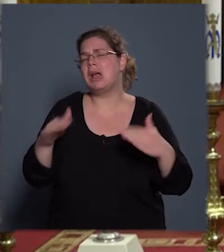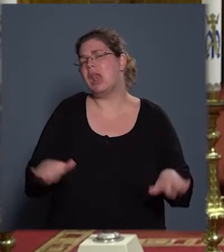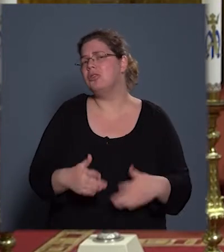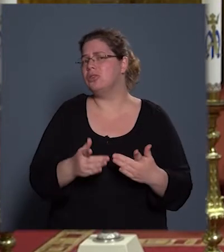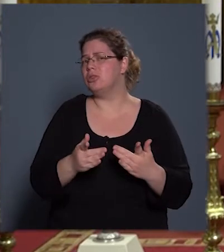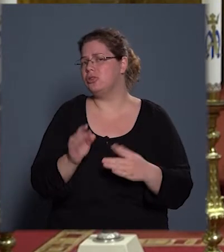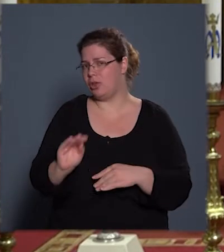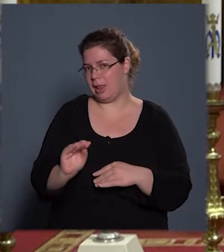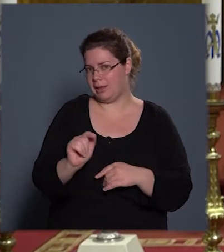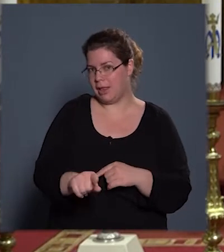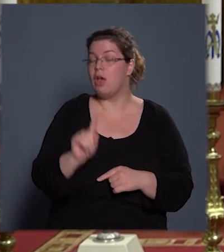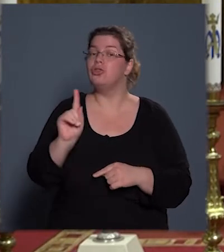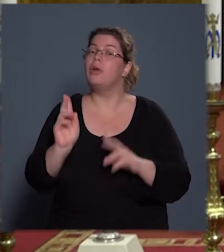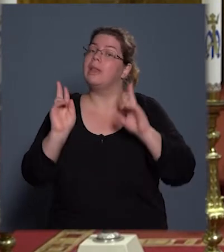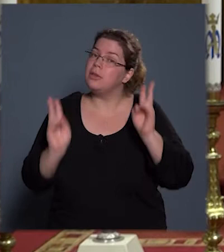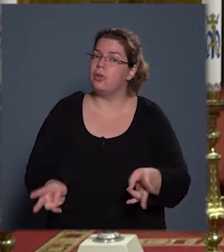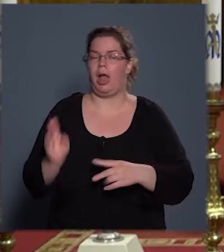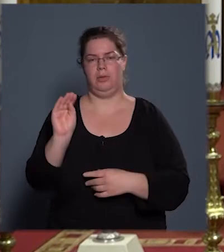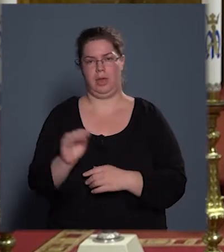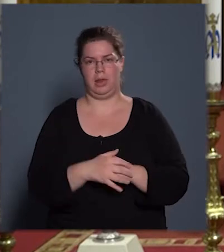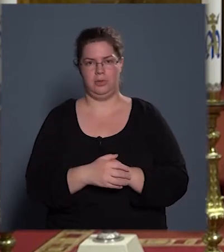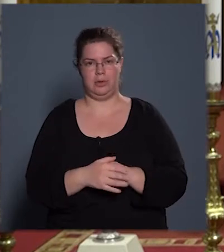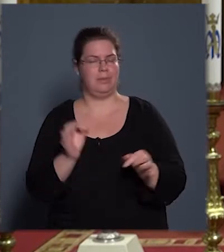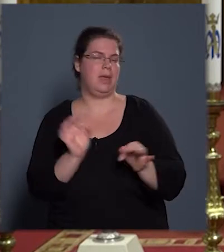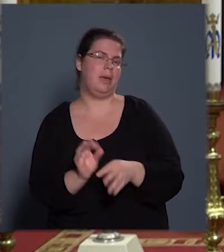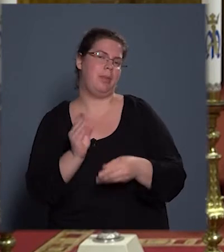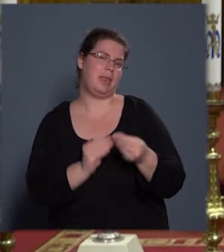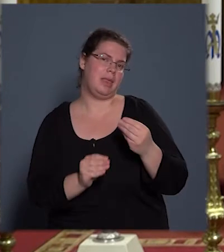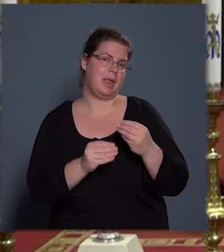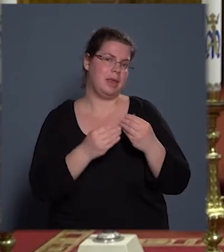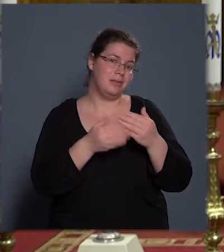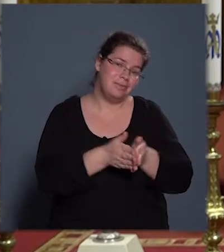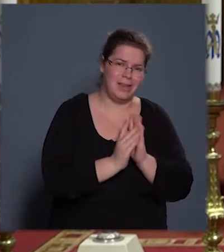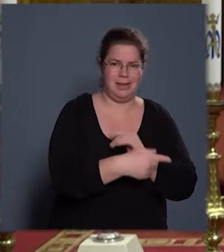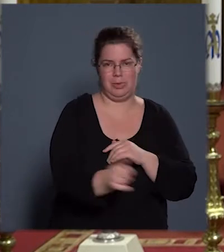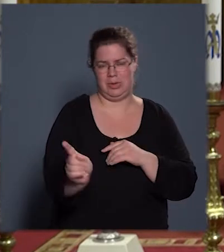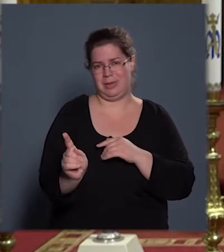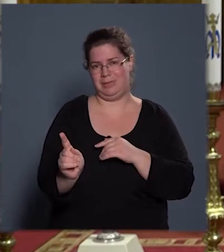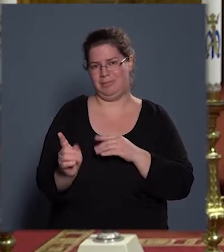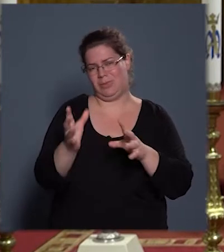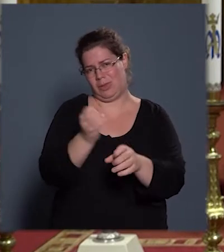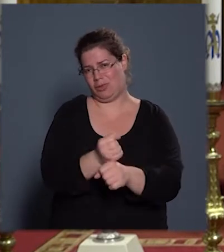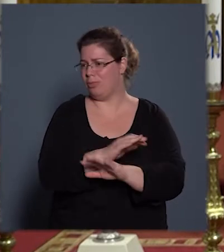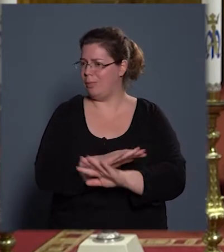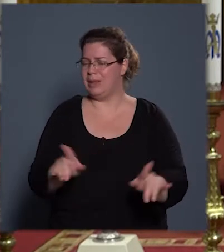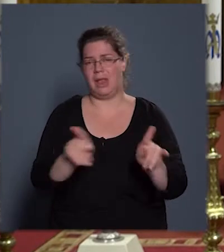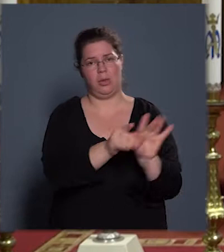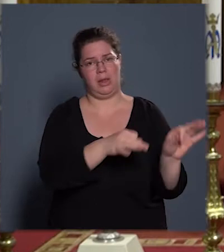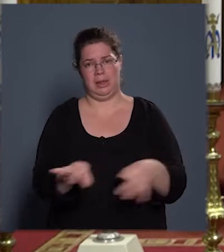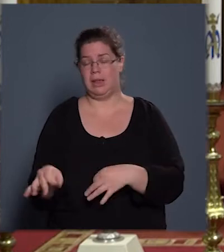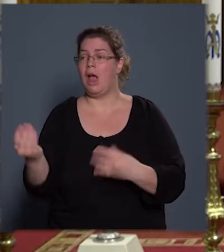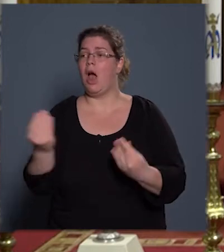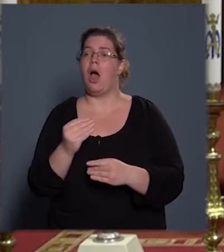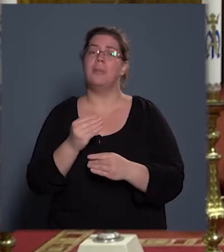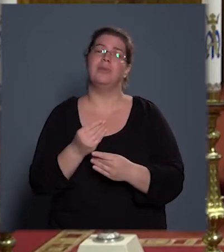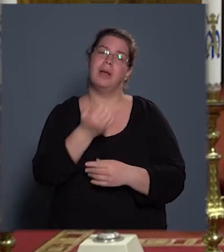ezt, sőt, ezt is kell, hogy jelentse. Éppen ezért kérem Önöket, hogy szintén tartsunk be minden olyan intézkedést, amivel megjobbjuk